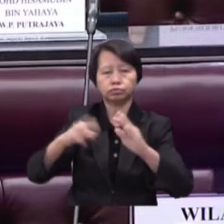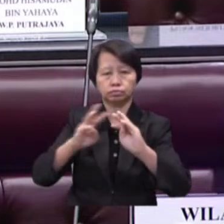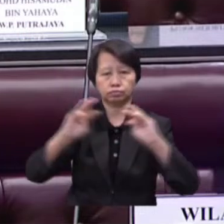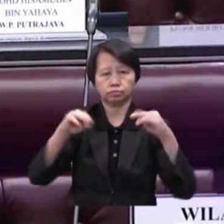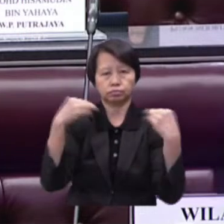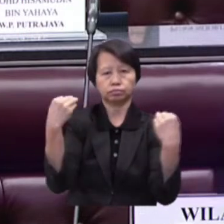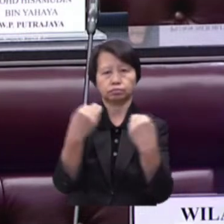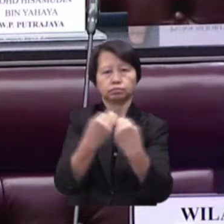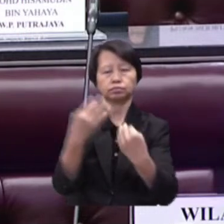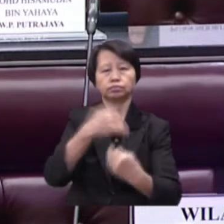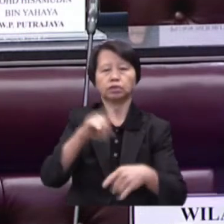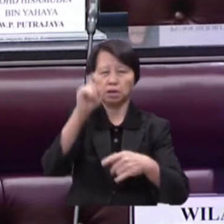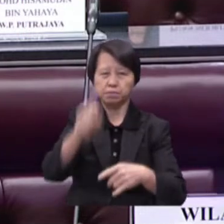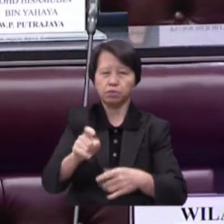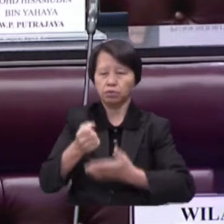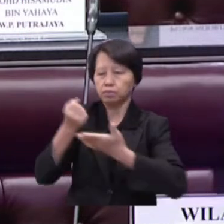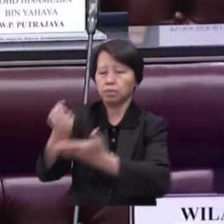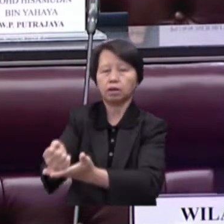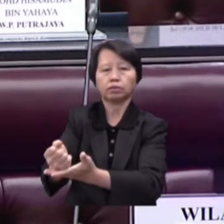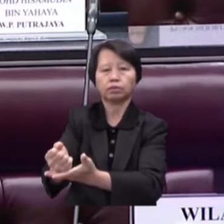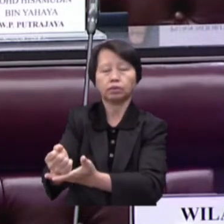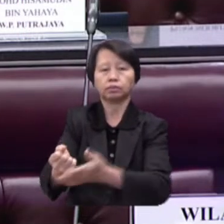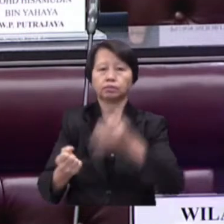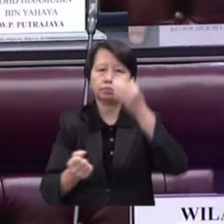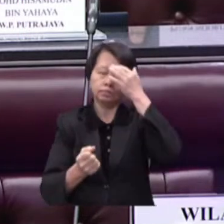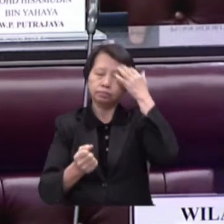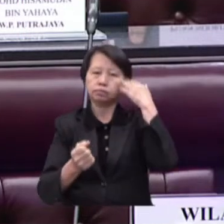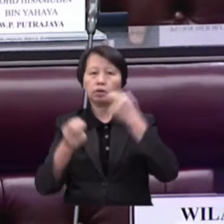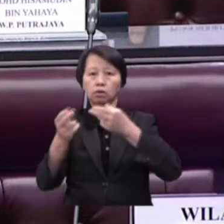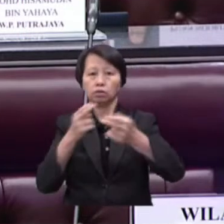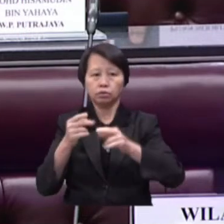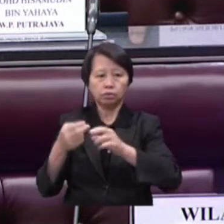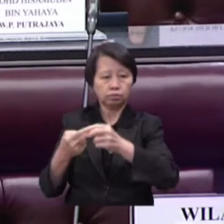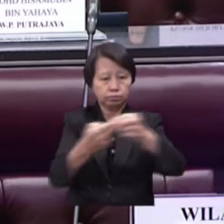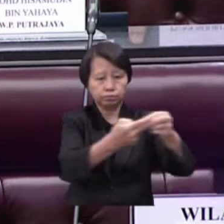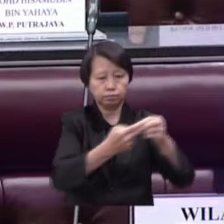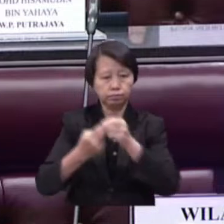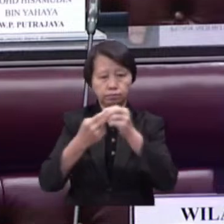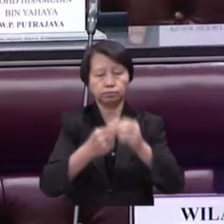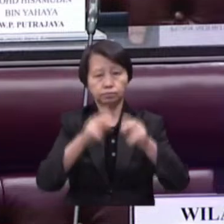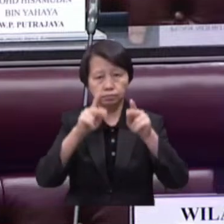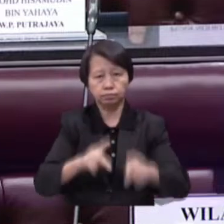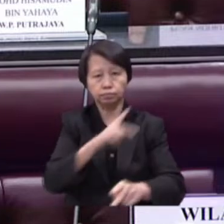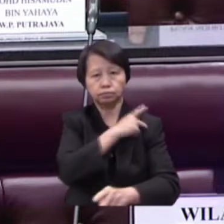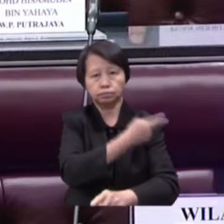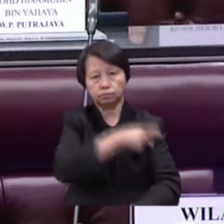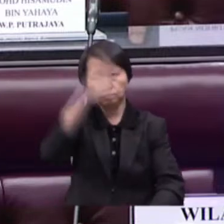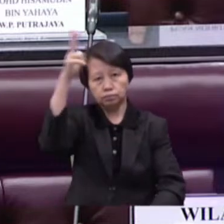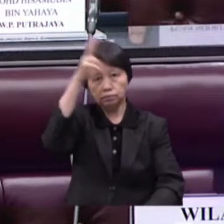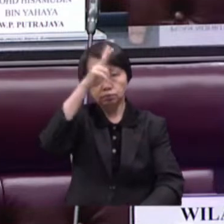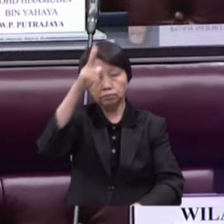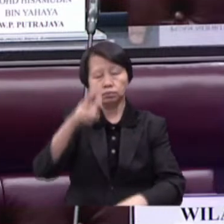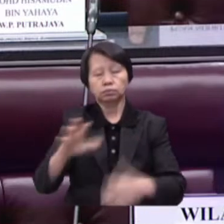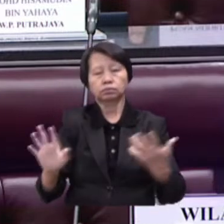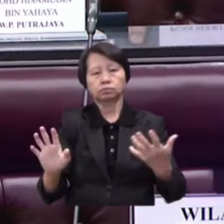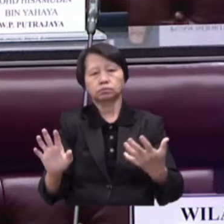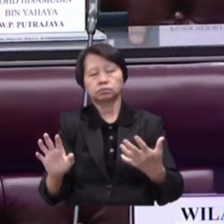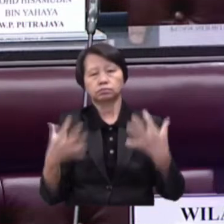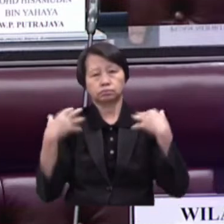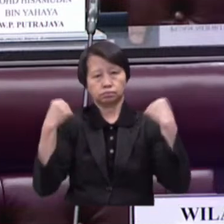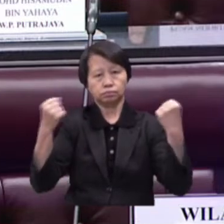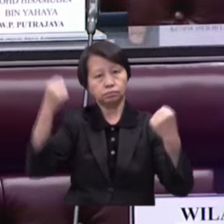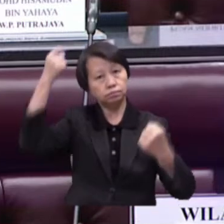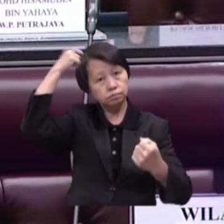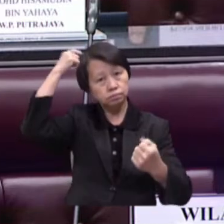masyarakat yang memerlukan bantuan usaha bersepadu oleh pihak berkuasa kerajaan industri kesehatan